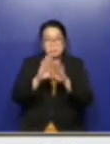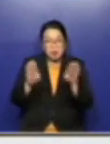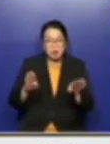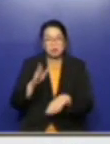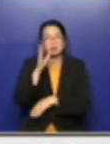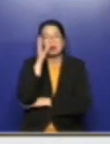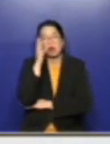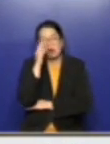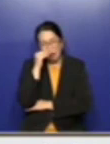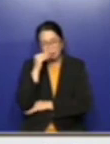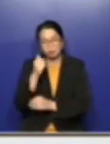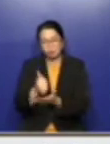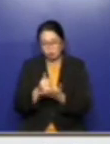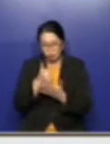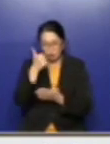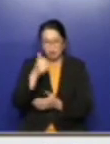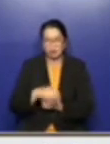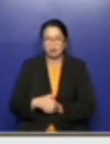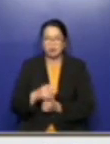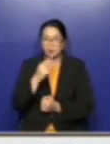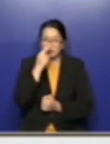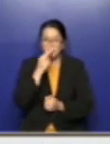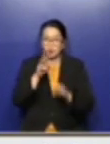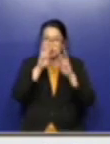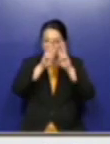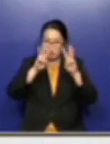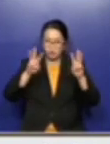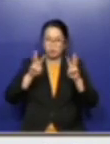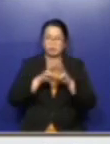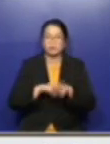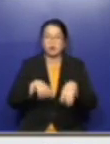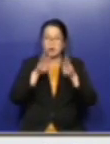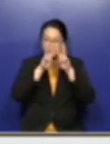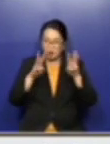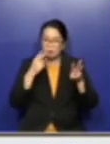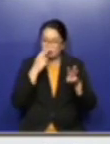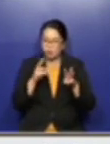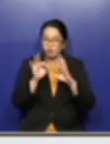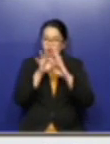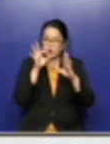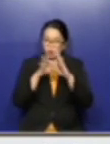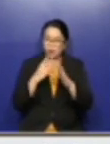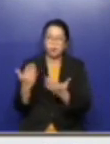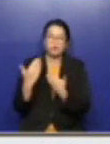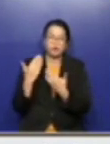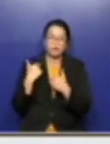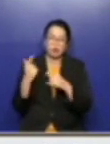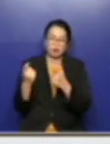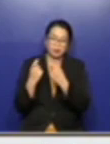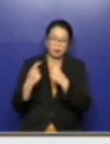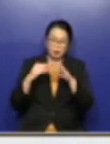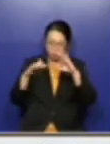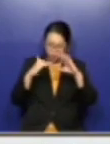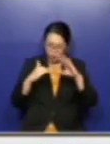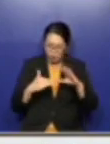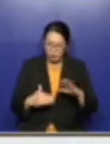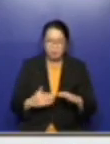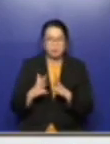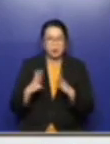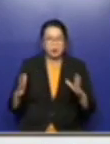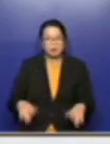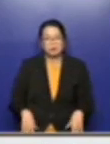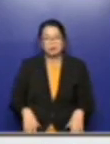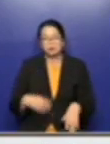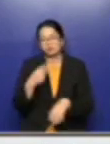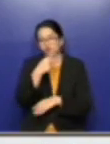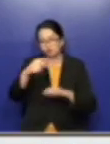องนะท่านครับท่านเข้าไปที่เว็บไซต์ท่านครับ Facebook จิรายุห่วงทรัพย์ตอนนี้ฮะมีแต่คนฝากคำถามมาเขาบอกว่